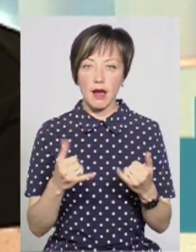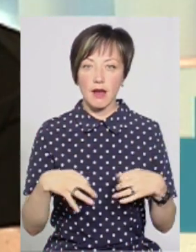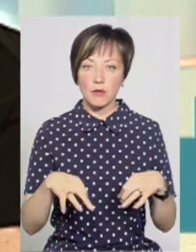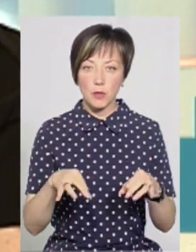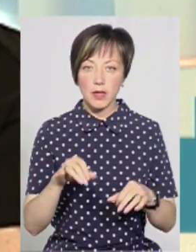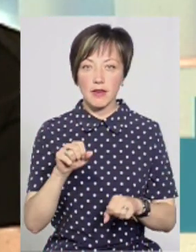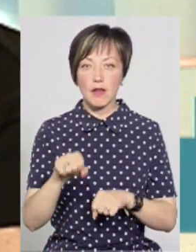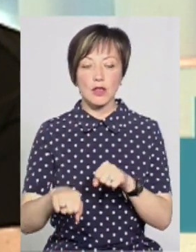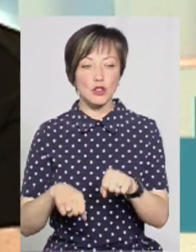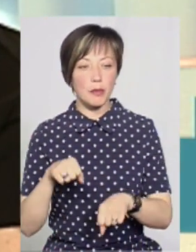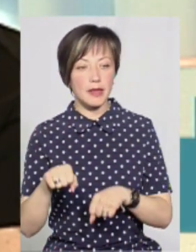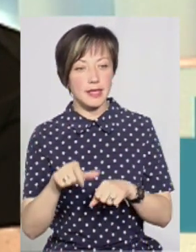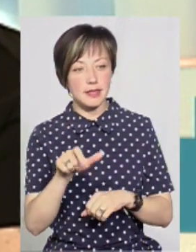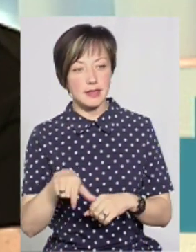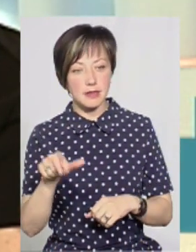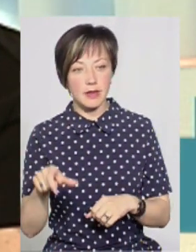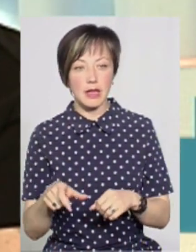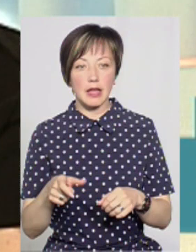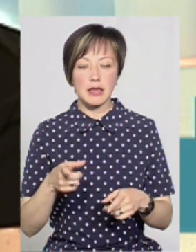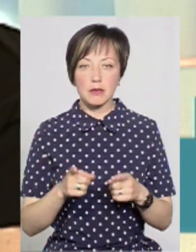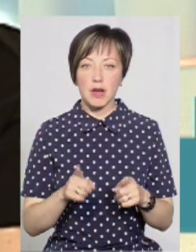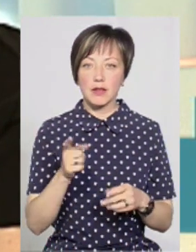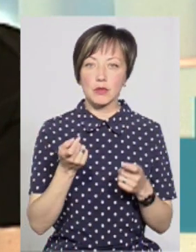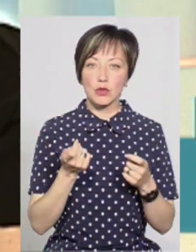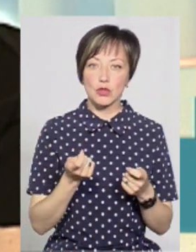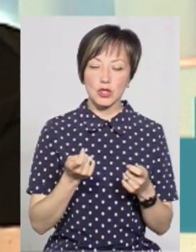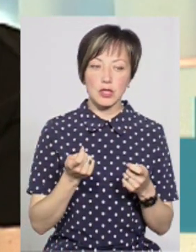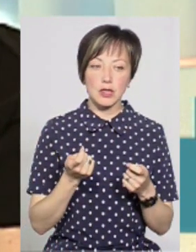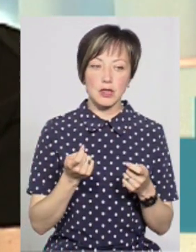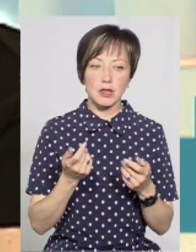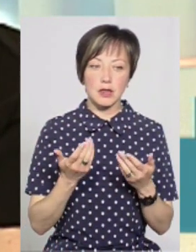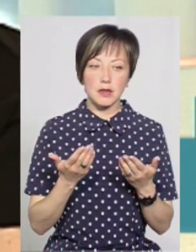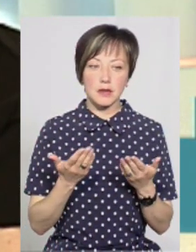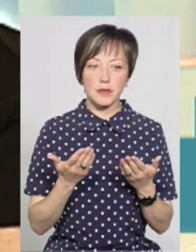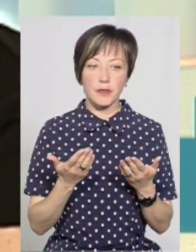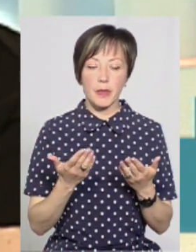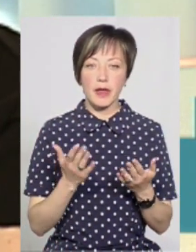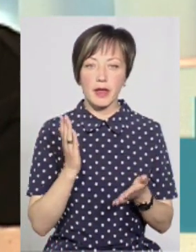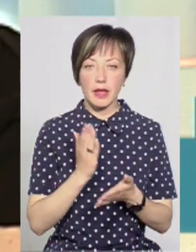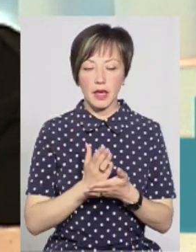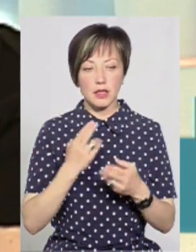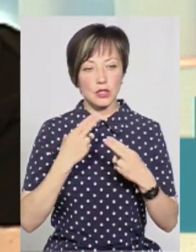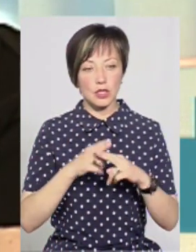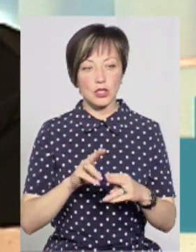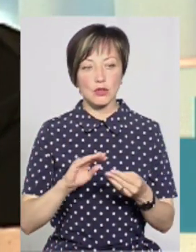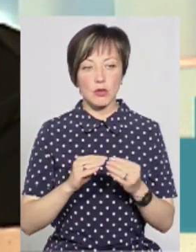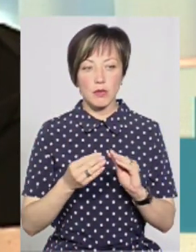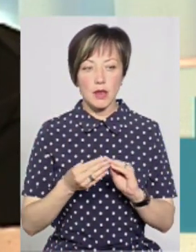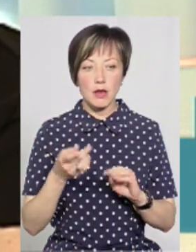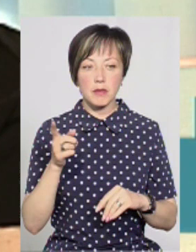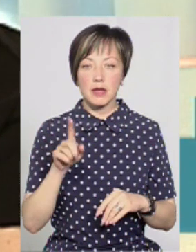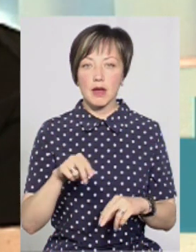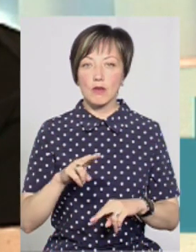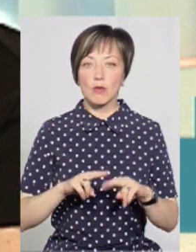для велосипедистів. Насправді там трошки виникають технічні проблеми, тому що навіть